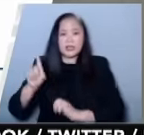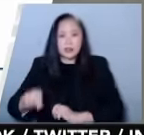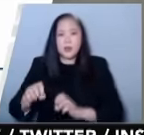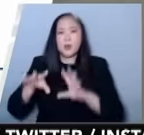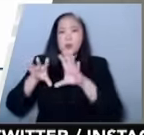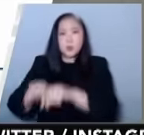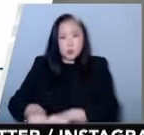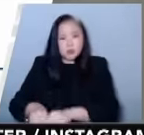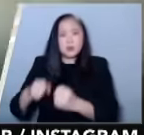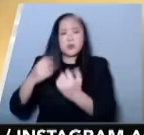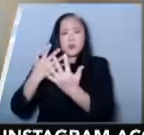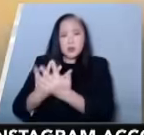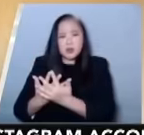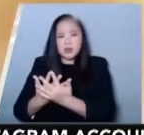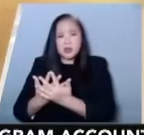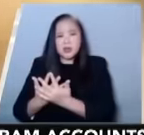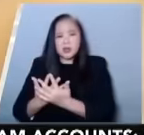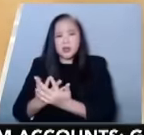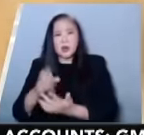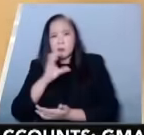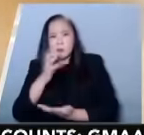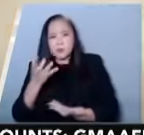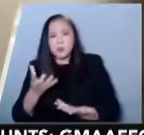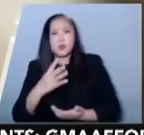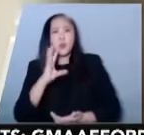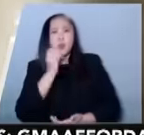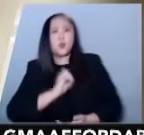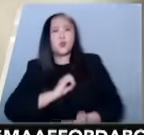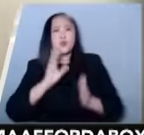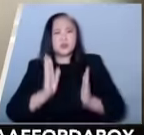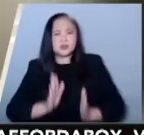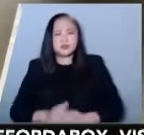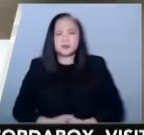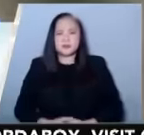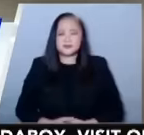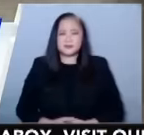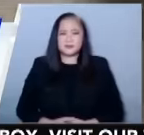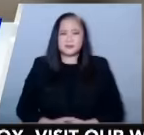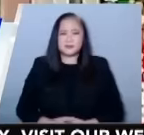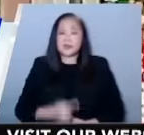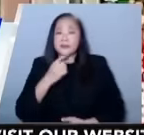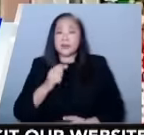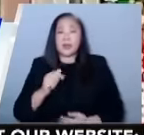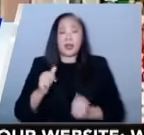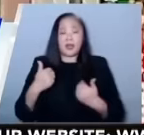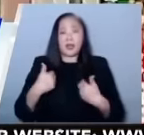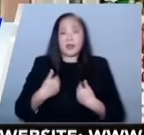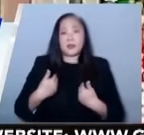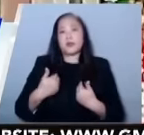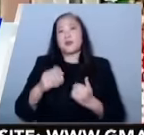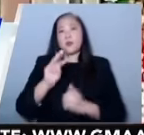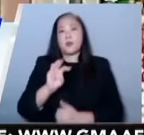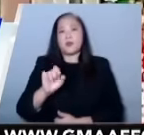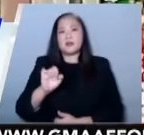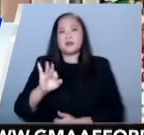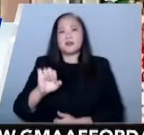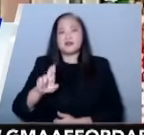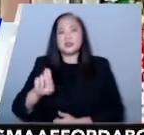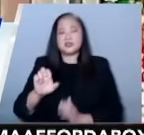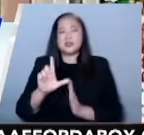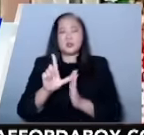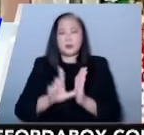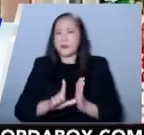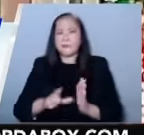hanapon si May Saderid. Ayon sa Animal Welfare Act, bawal ang pang-aabuso at pang-mamaltrato sa mga domesticated